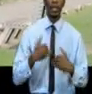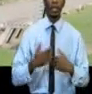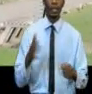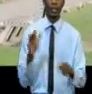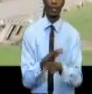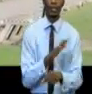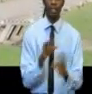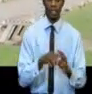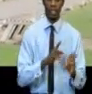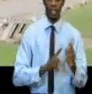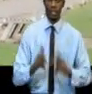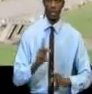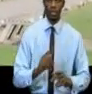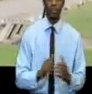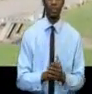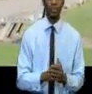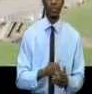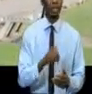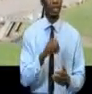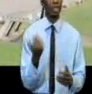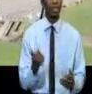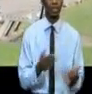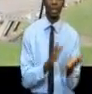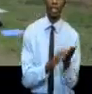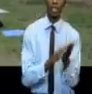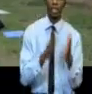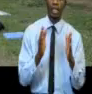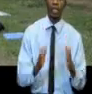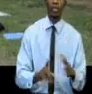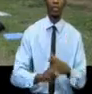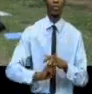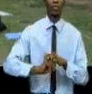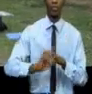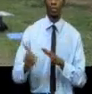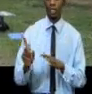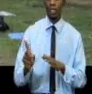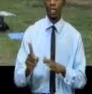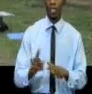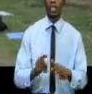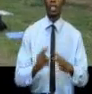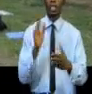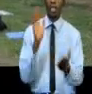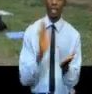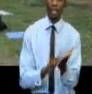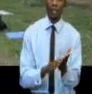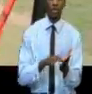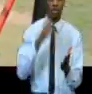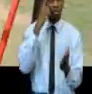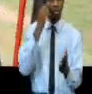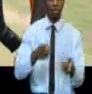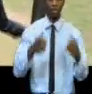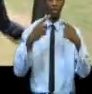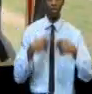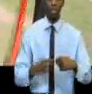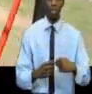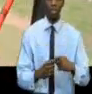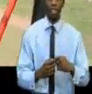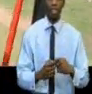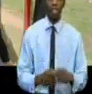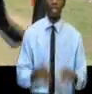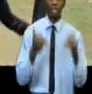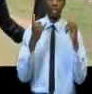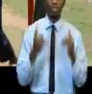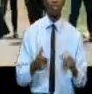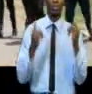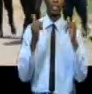des cours. Certains font l'école buissonnière en prenant de l'air en dessous des arbres et d'autres s'accrochent sur les machines de sport en